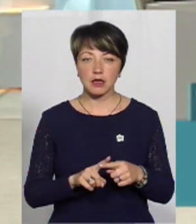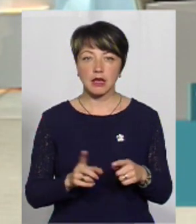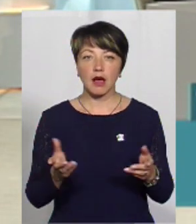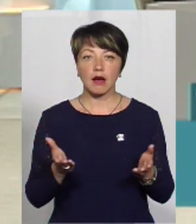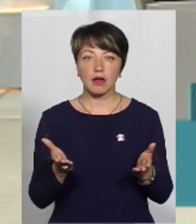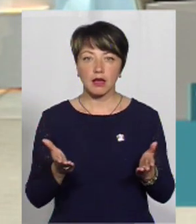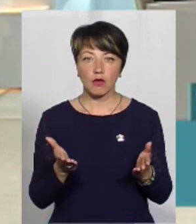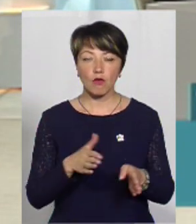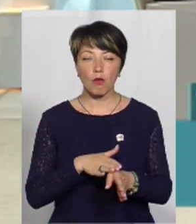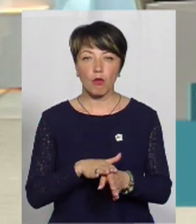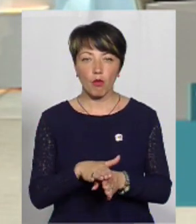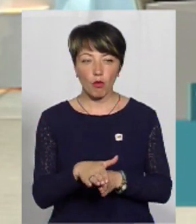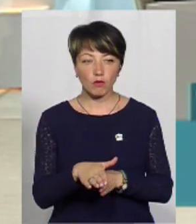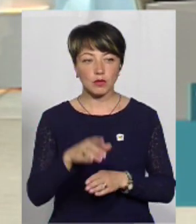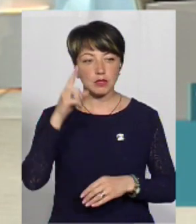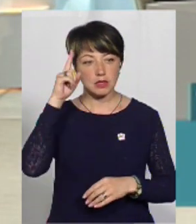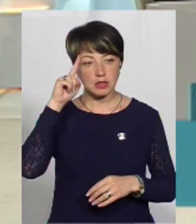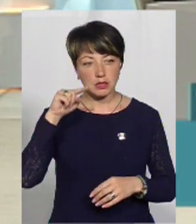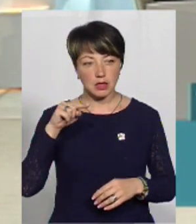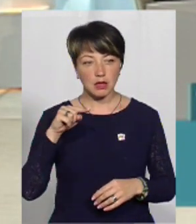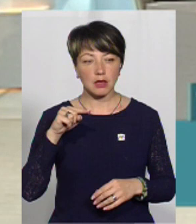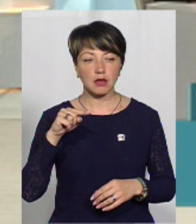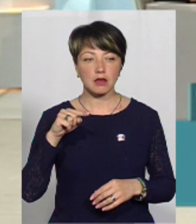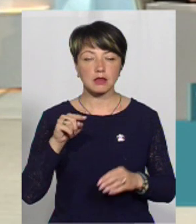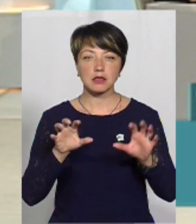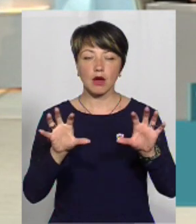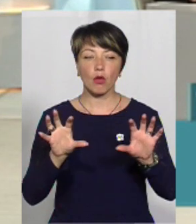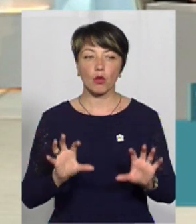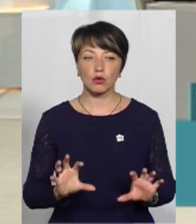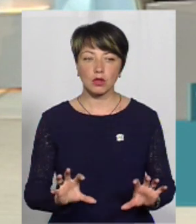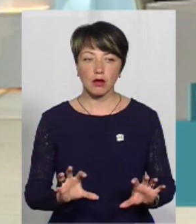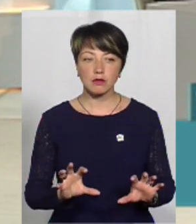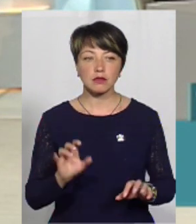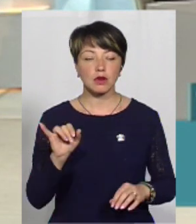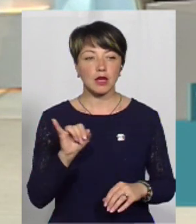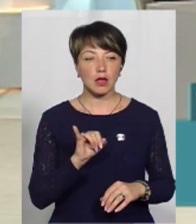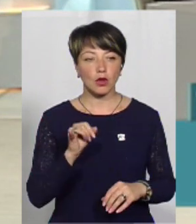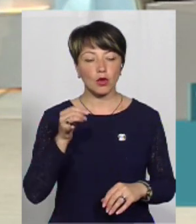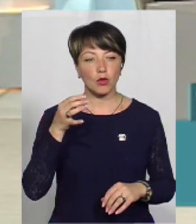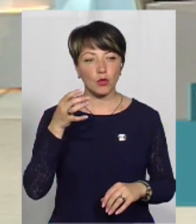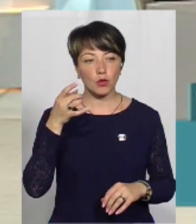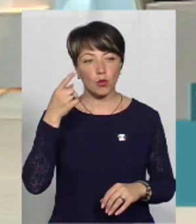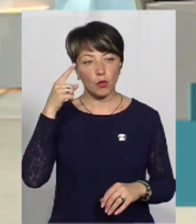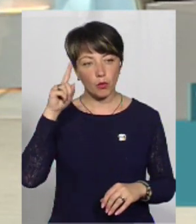поліцейський, який в повній мірі знає, володіє знаннями законодавства і вміло їх